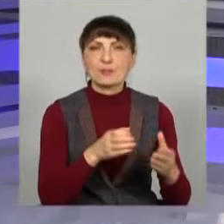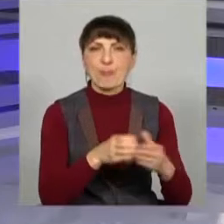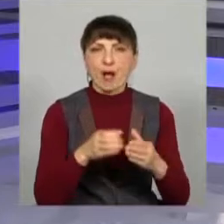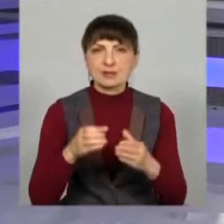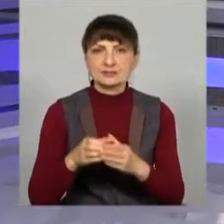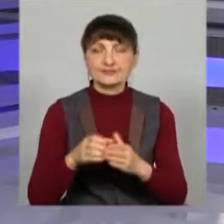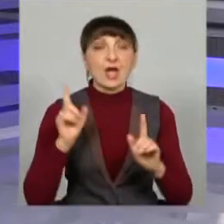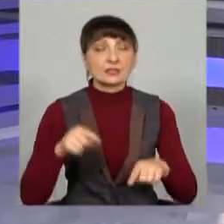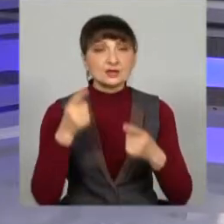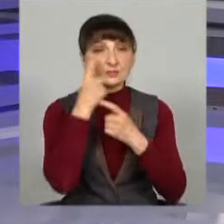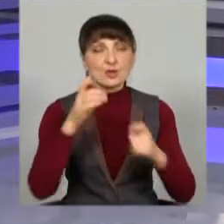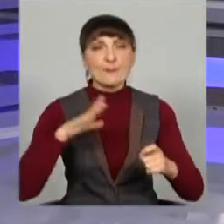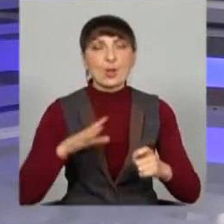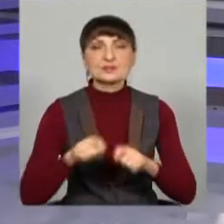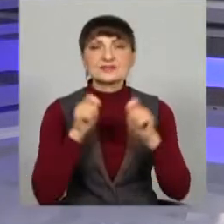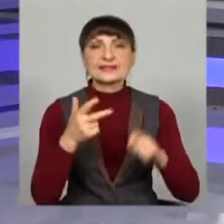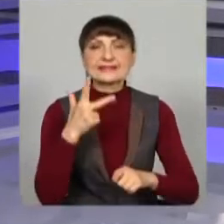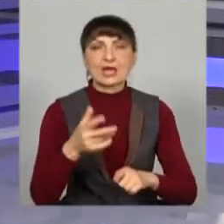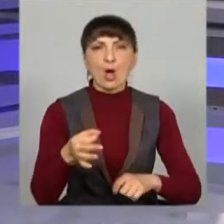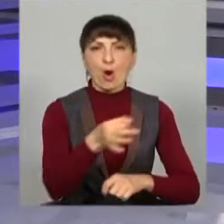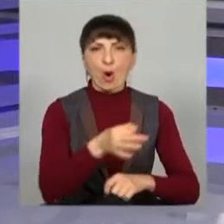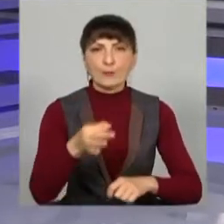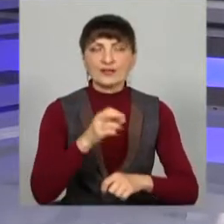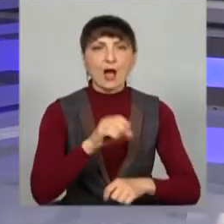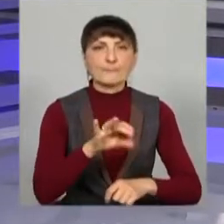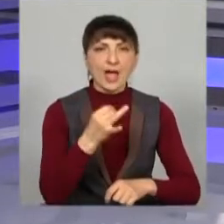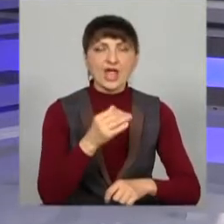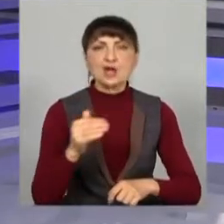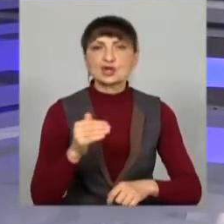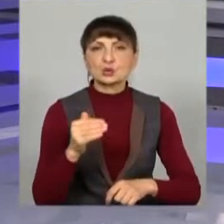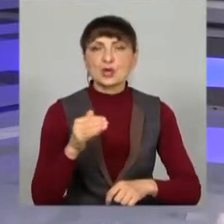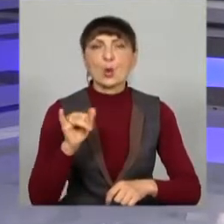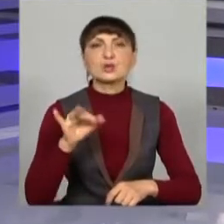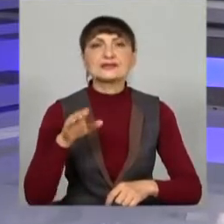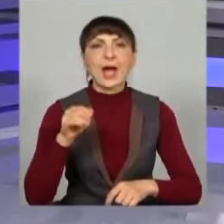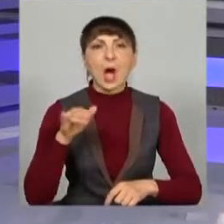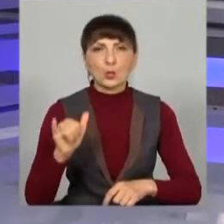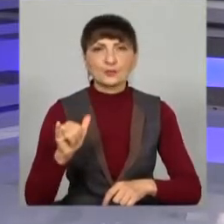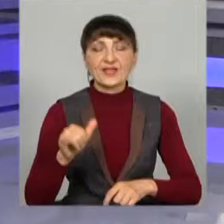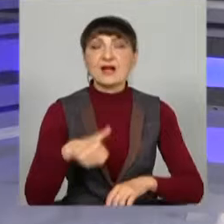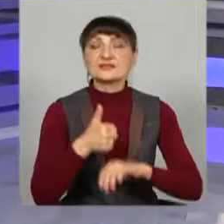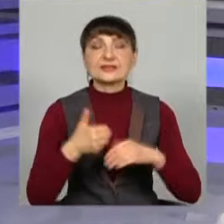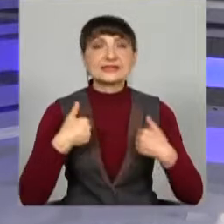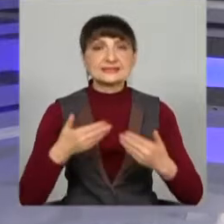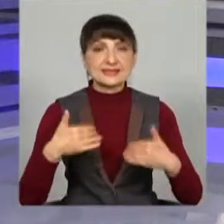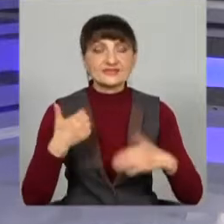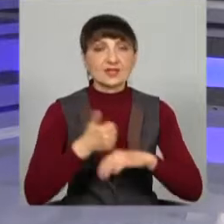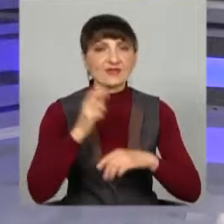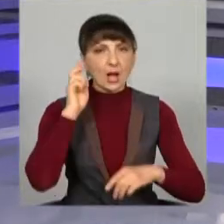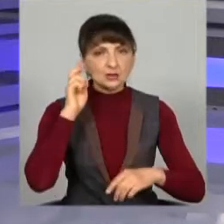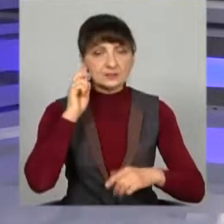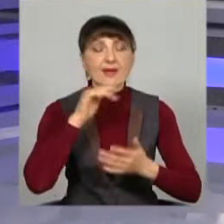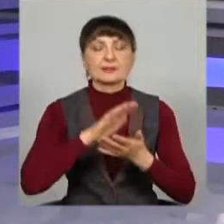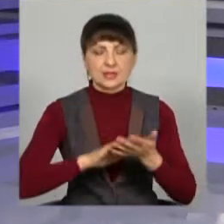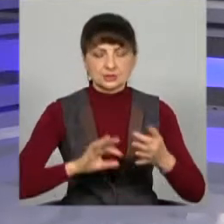также сообщил о создании сразу трех областей – Абайской, Жетысуйской и Улутауской. Об основных инициативах главы государства